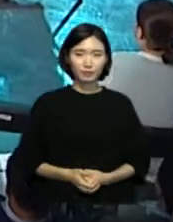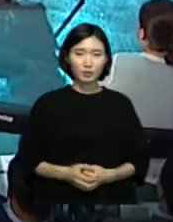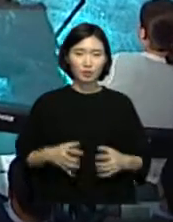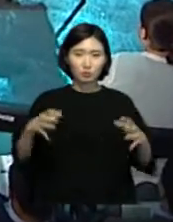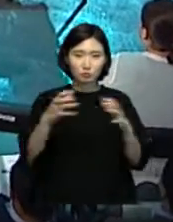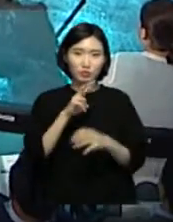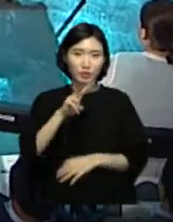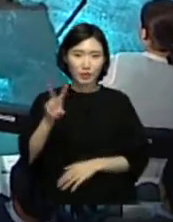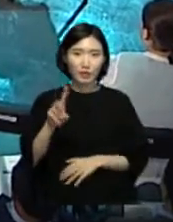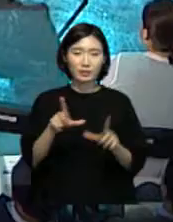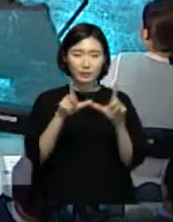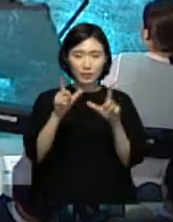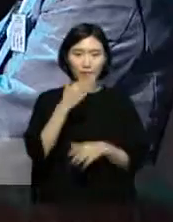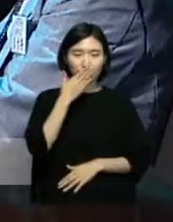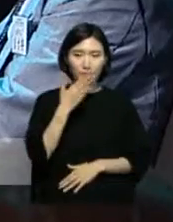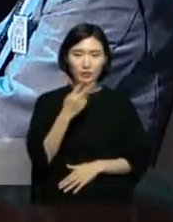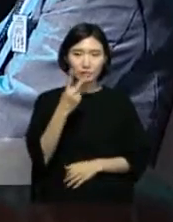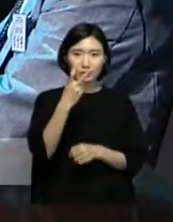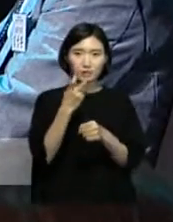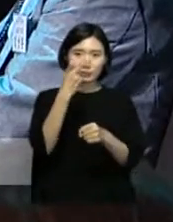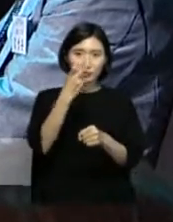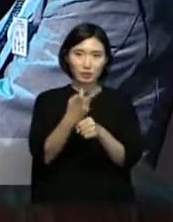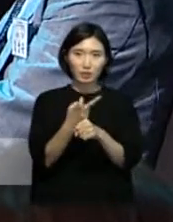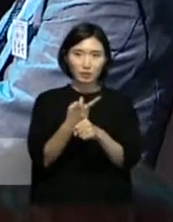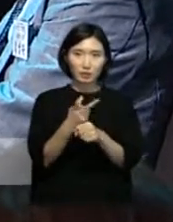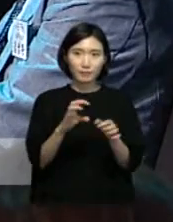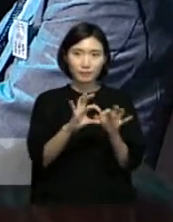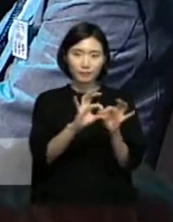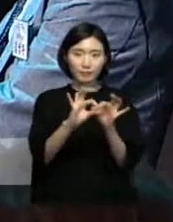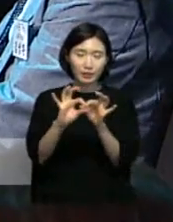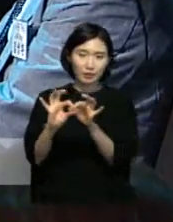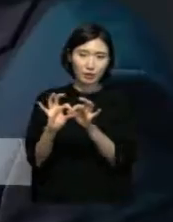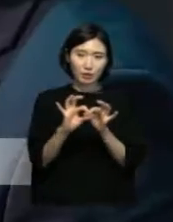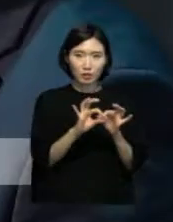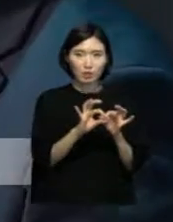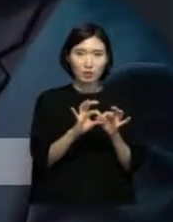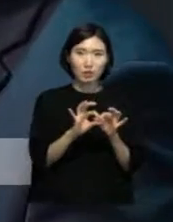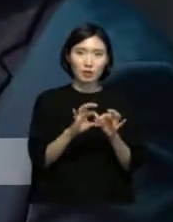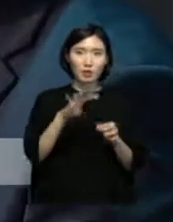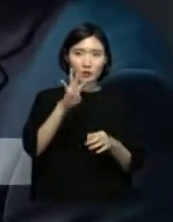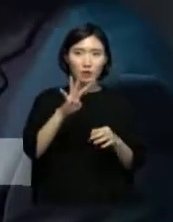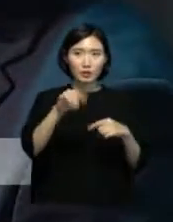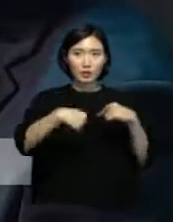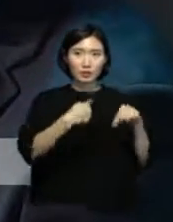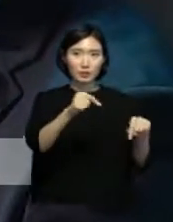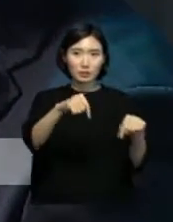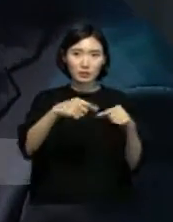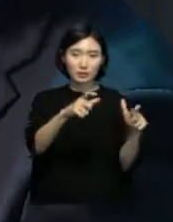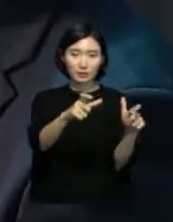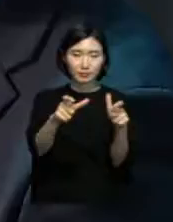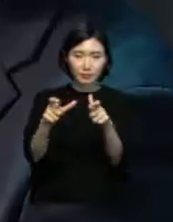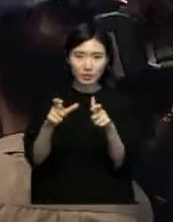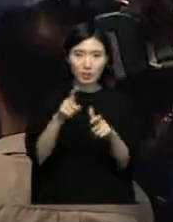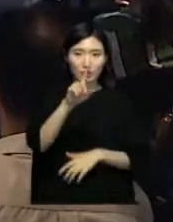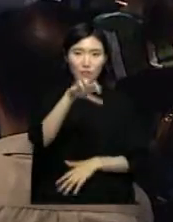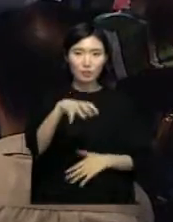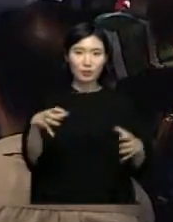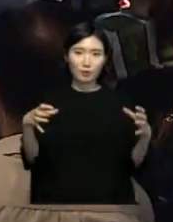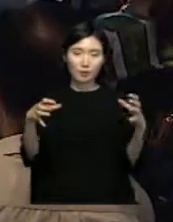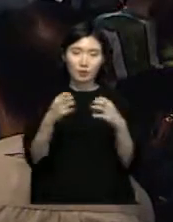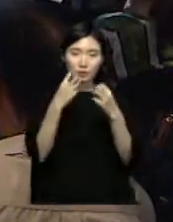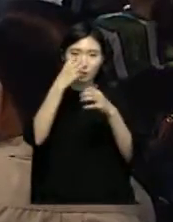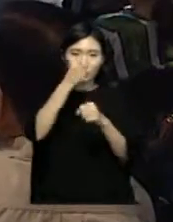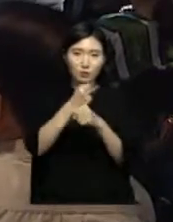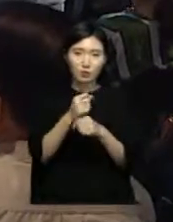뭉쳐야 산다. 지난 2012년 인연을 맺은 서울 동북부 지역 4개 자치구가 한자리에 모였습니다.